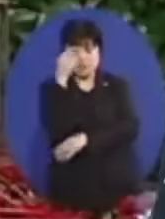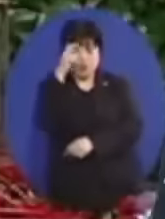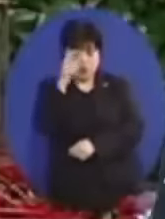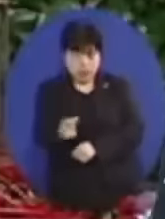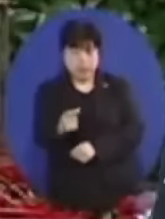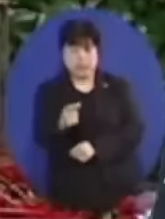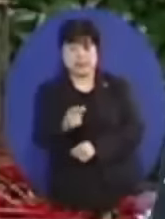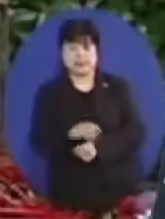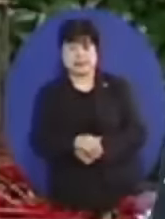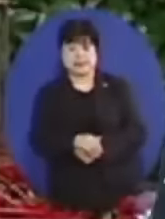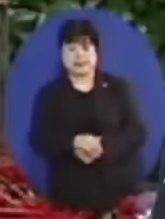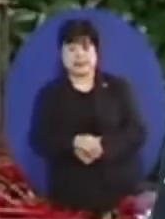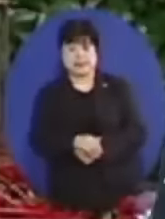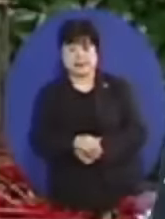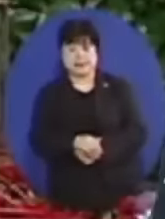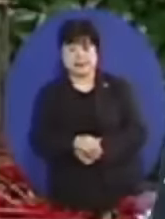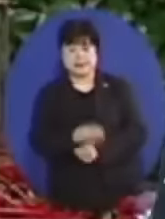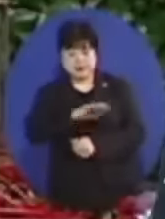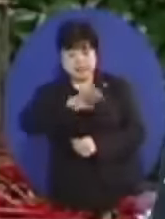닦아야